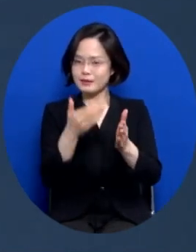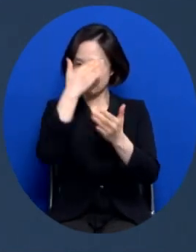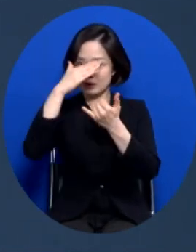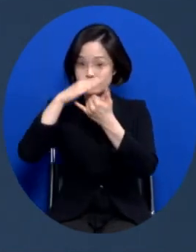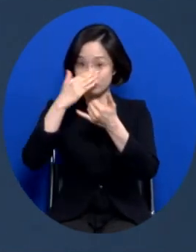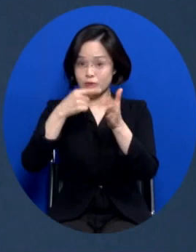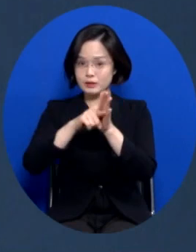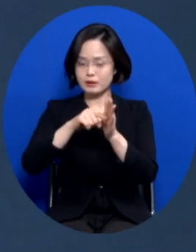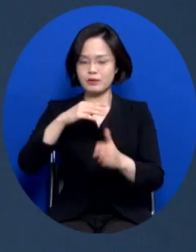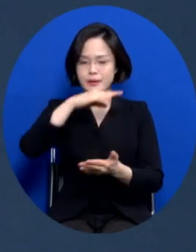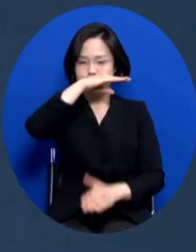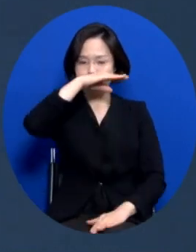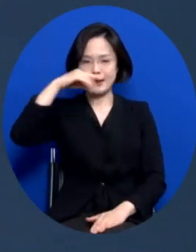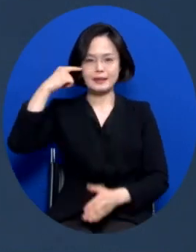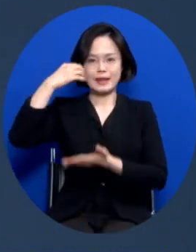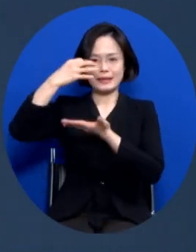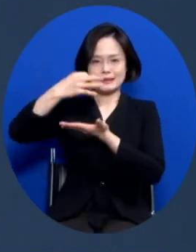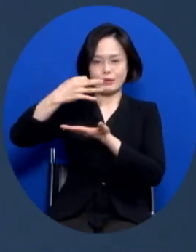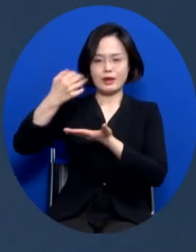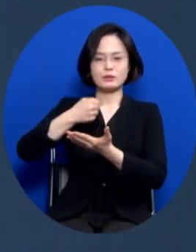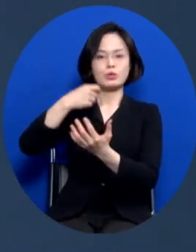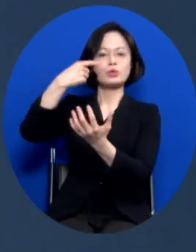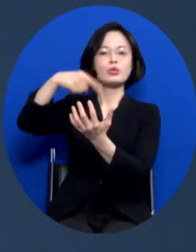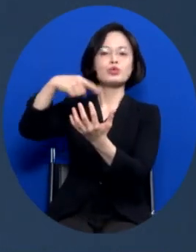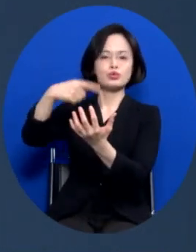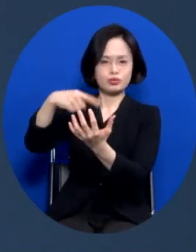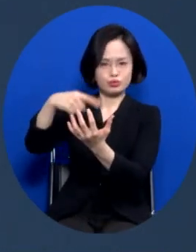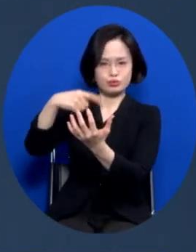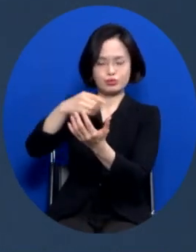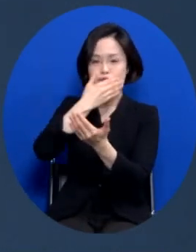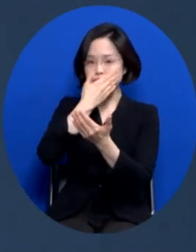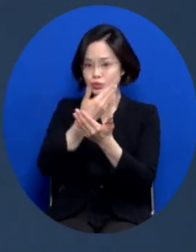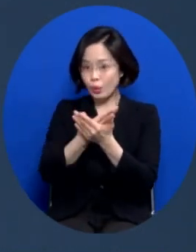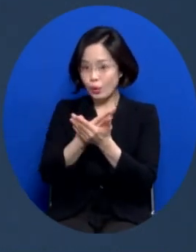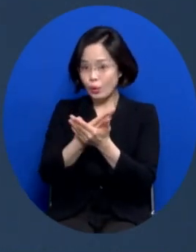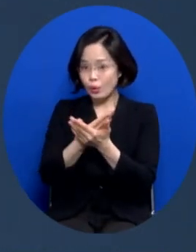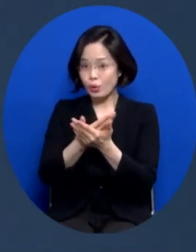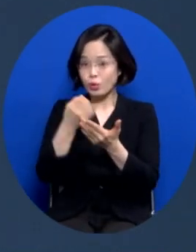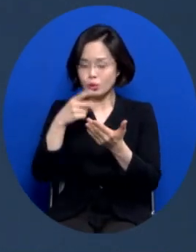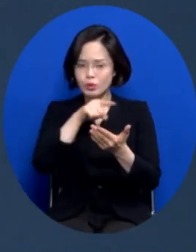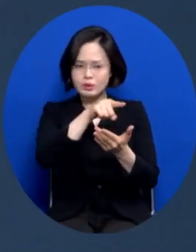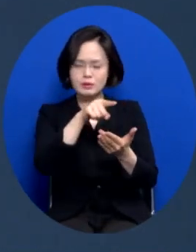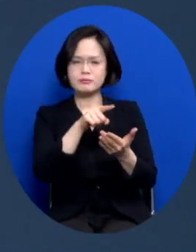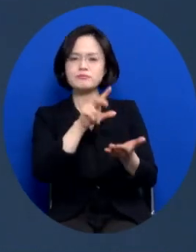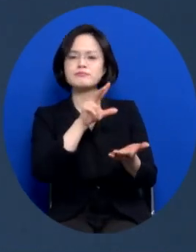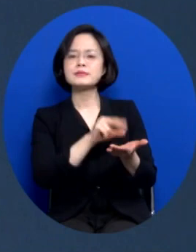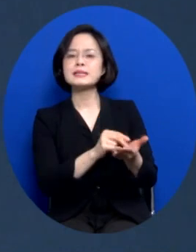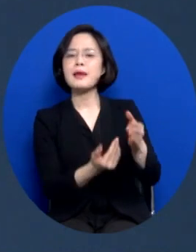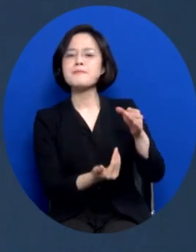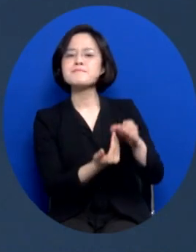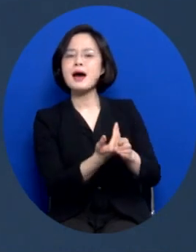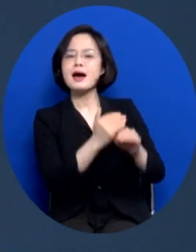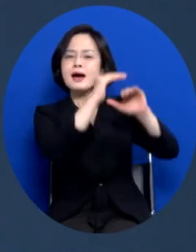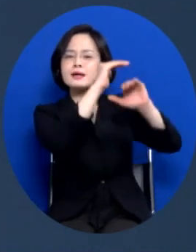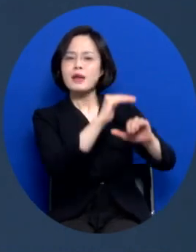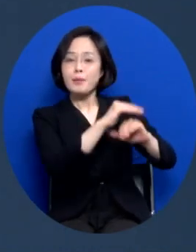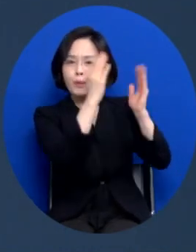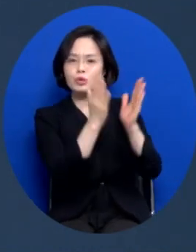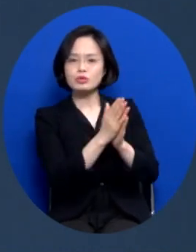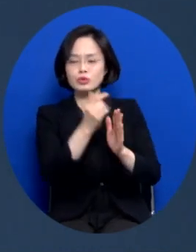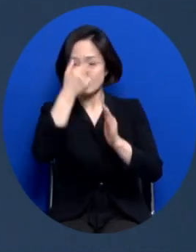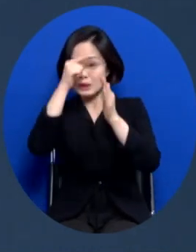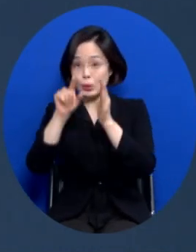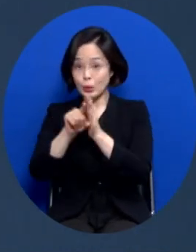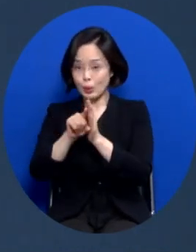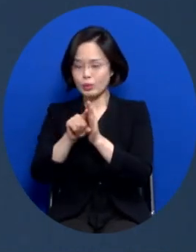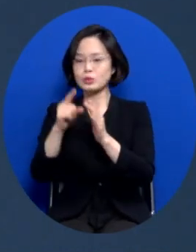교육하고 무엇보다도이 모든 상황을 교회에 알려서 교회는 신속하게 이해에